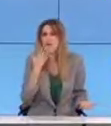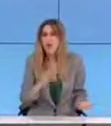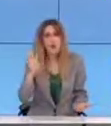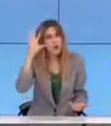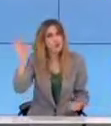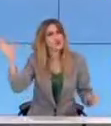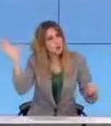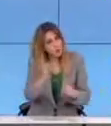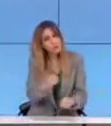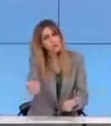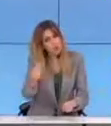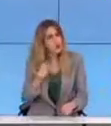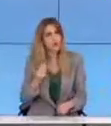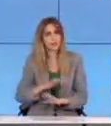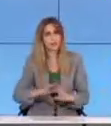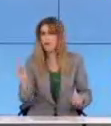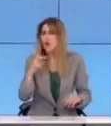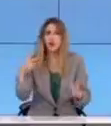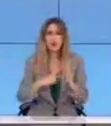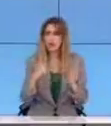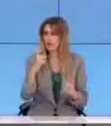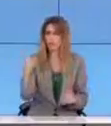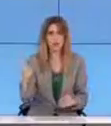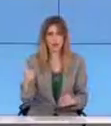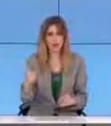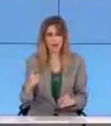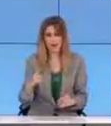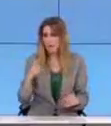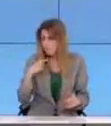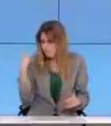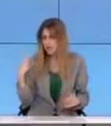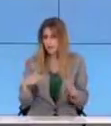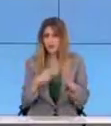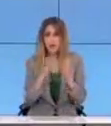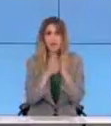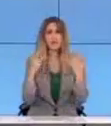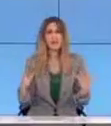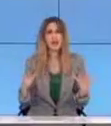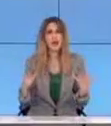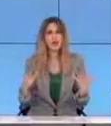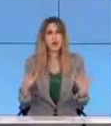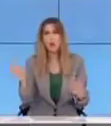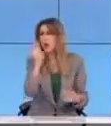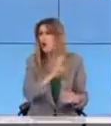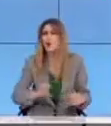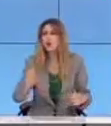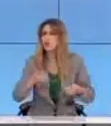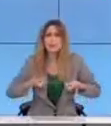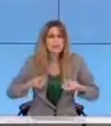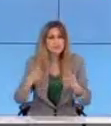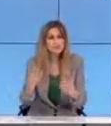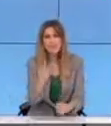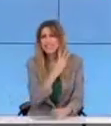πολύ νωρίτερα. Και το 18 πέρυσι ο αριθμός αυτός ξεπέρασε τα